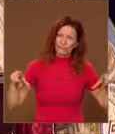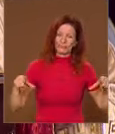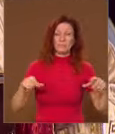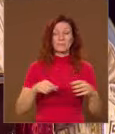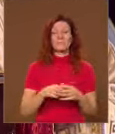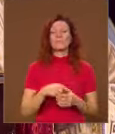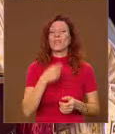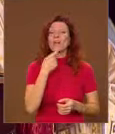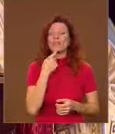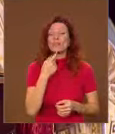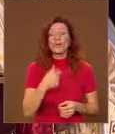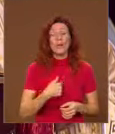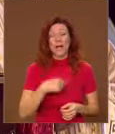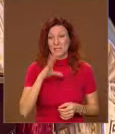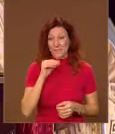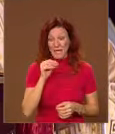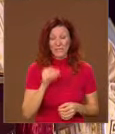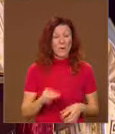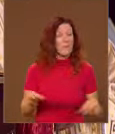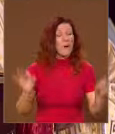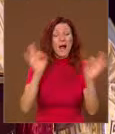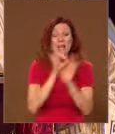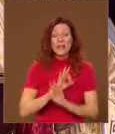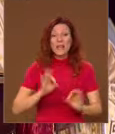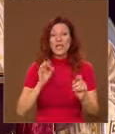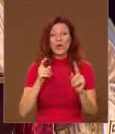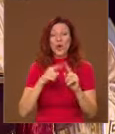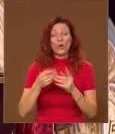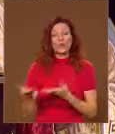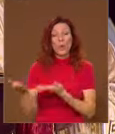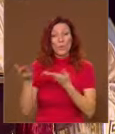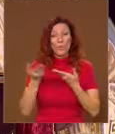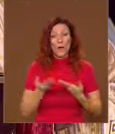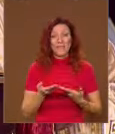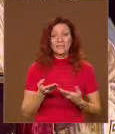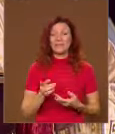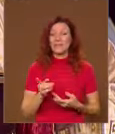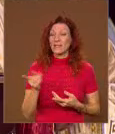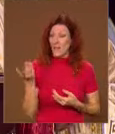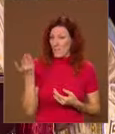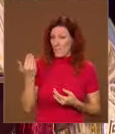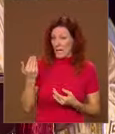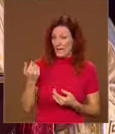Защото казвам ви, никой от поканените няма да вкуси от вечерята ми,